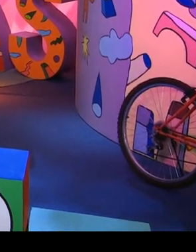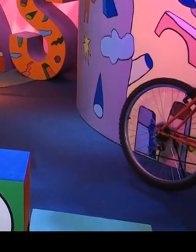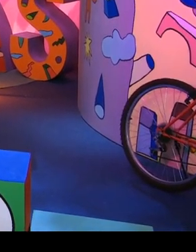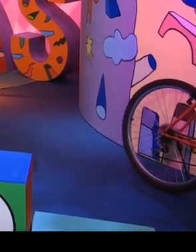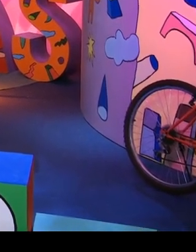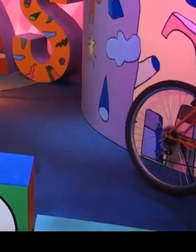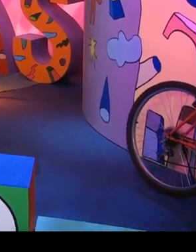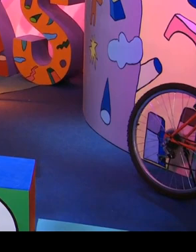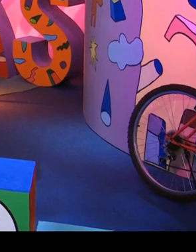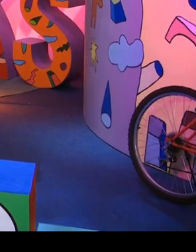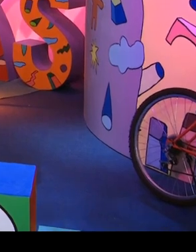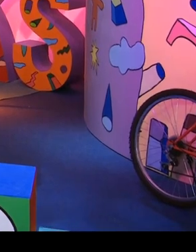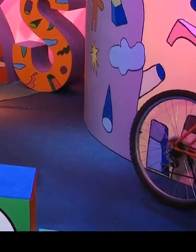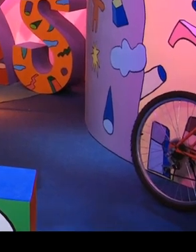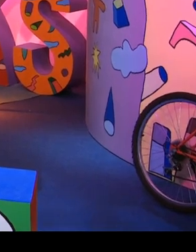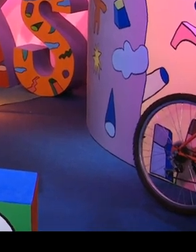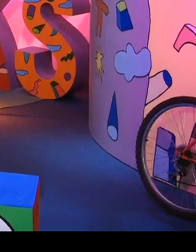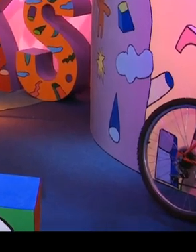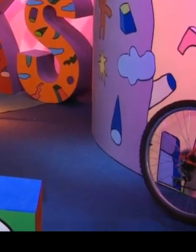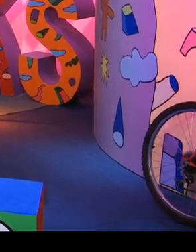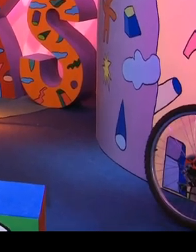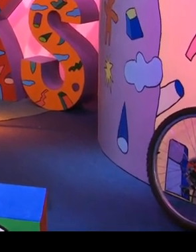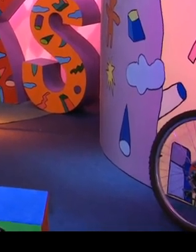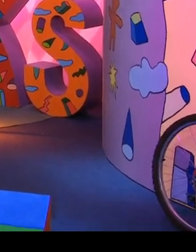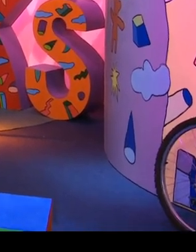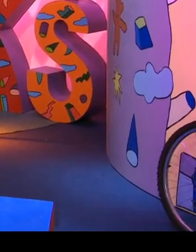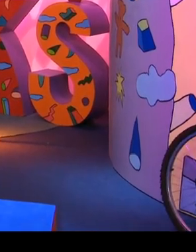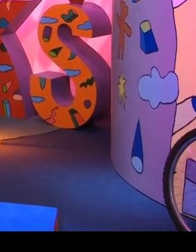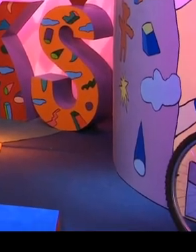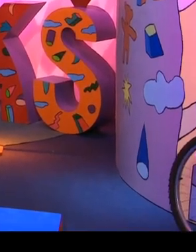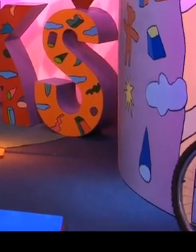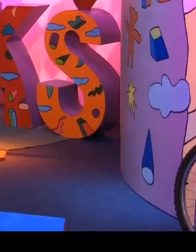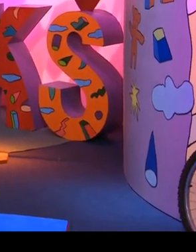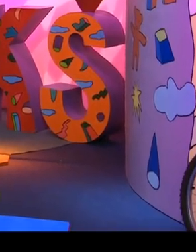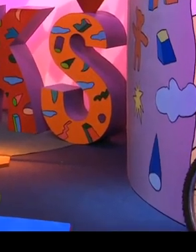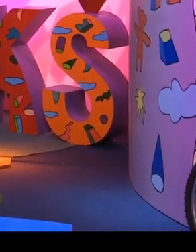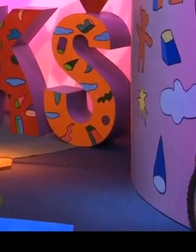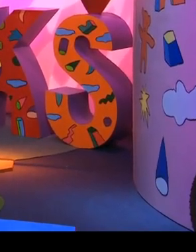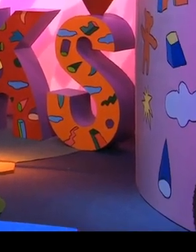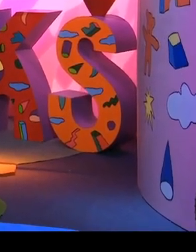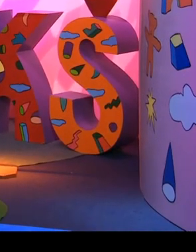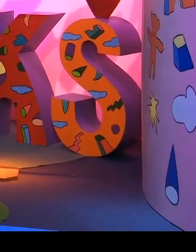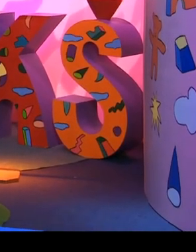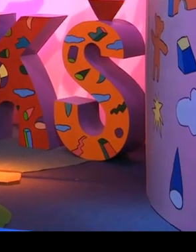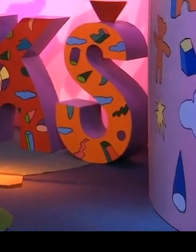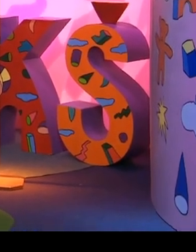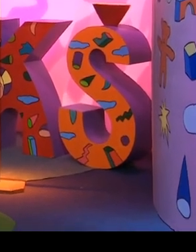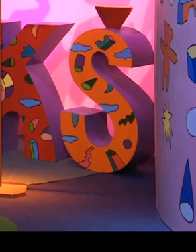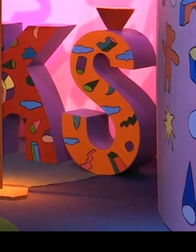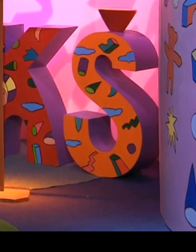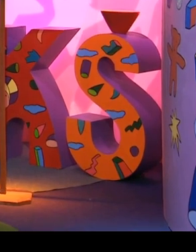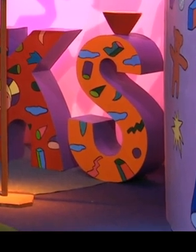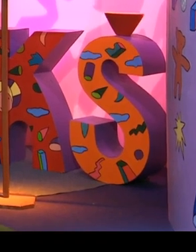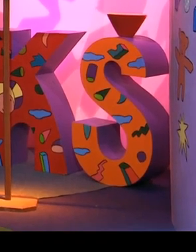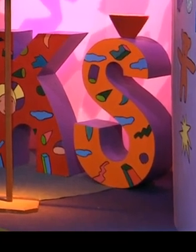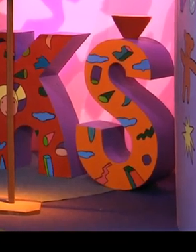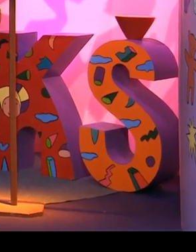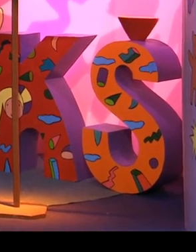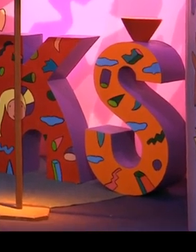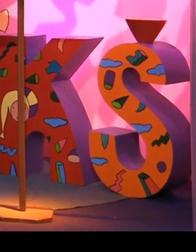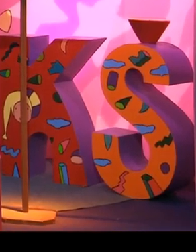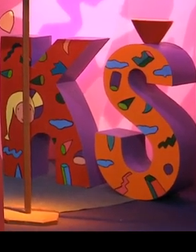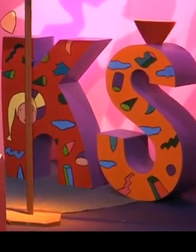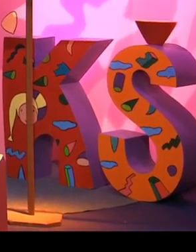vyhrává. A každý vyhrává. A každý vyhrává.